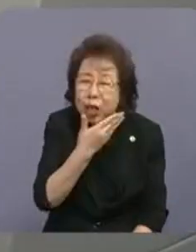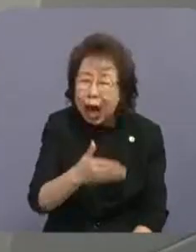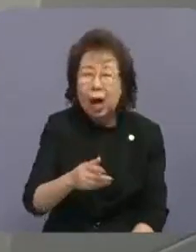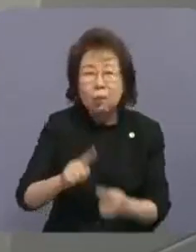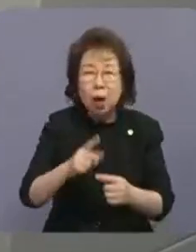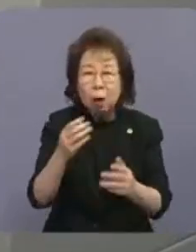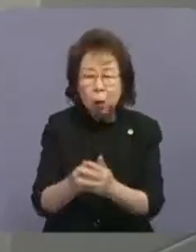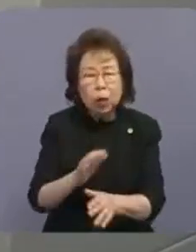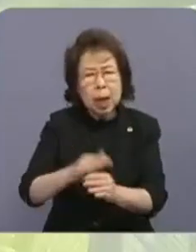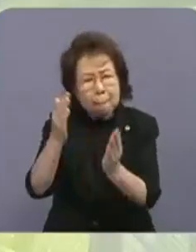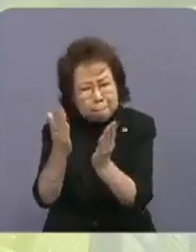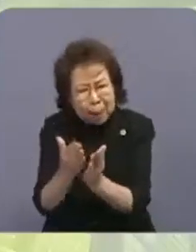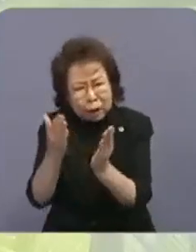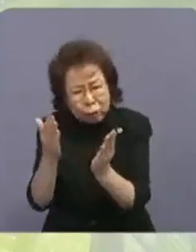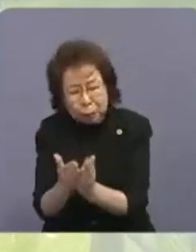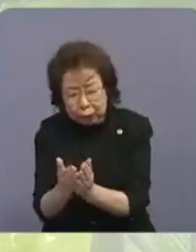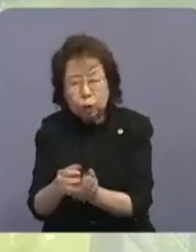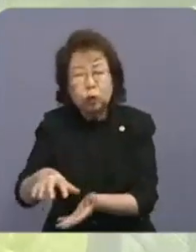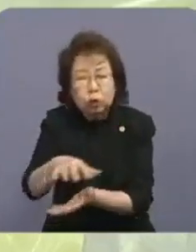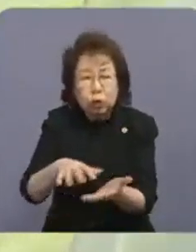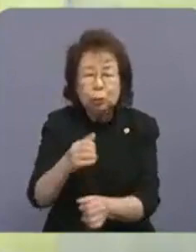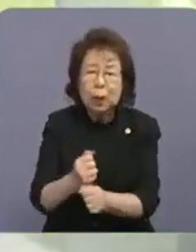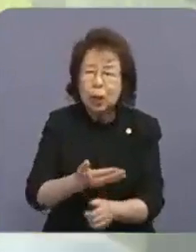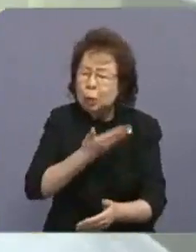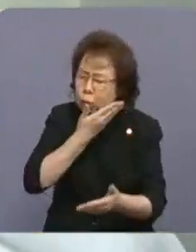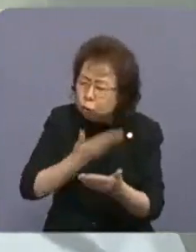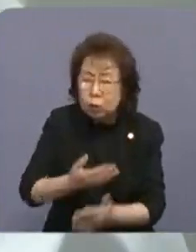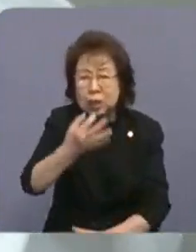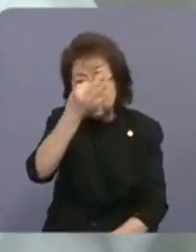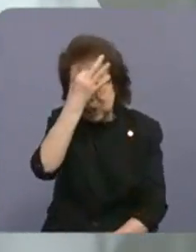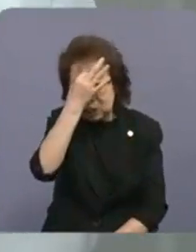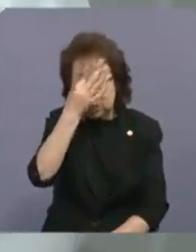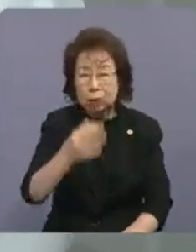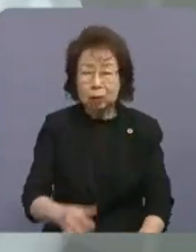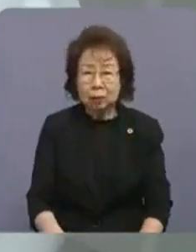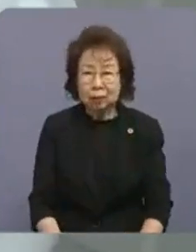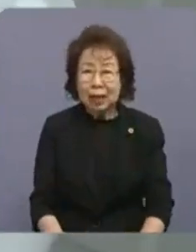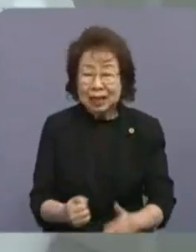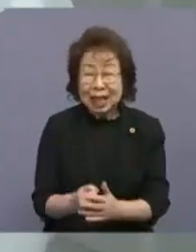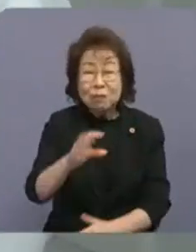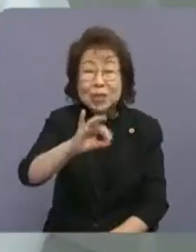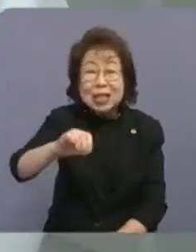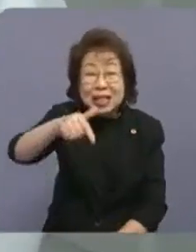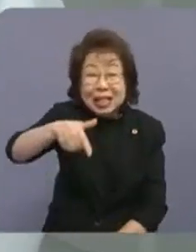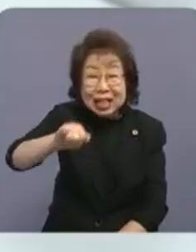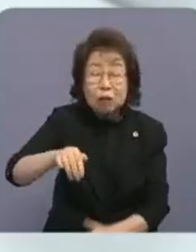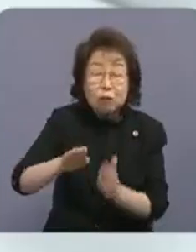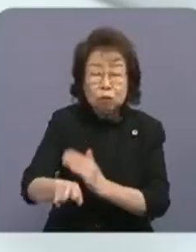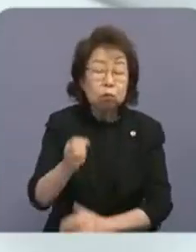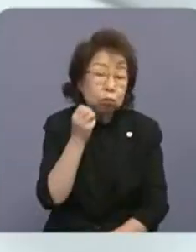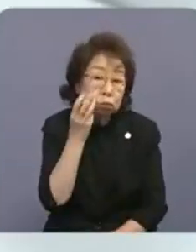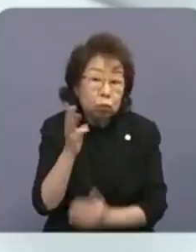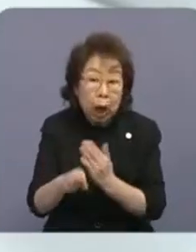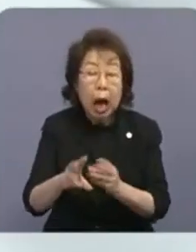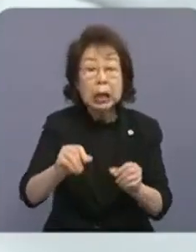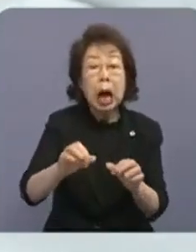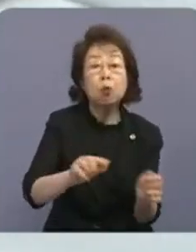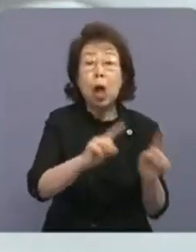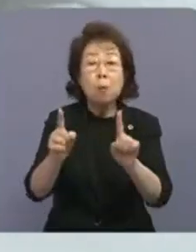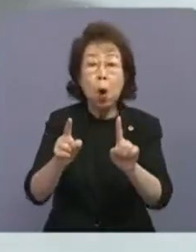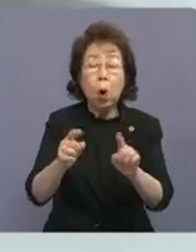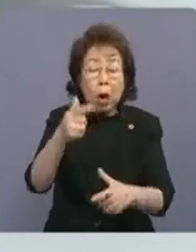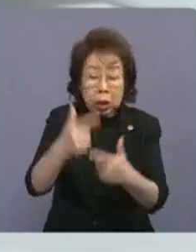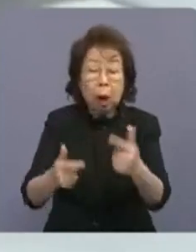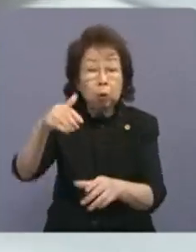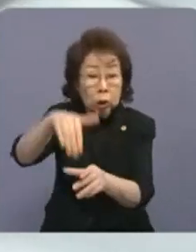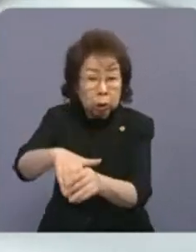배양액을 맞춤형으로 배합하는 게 핵심적인 기술. 그래서 이끼를 심고 석 달 뒤면 땅이 회복돼 나무를